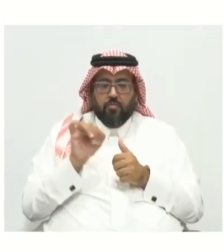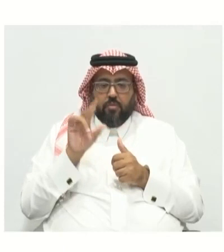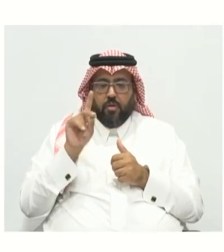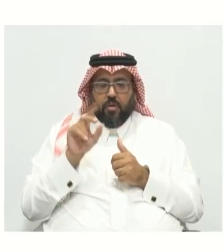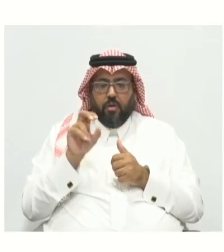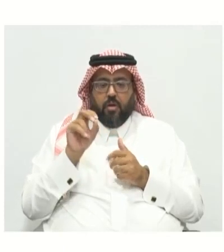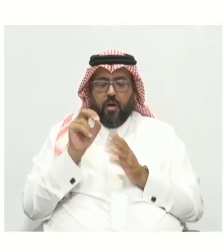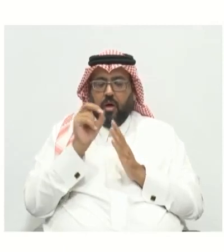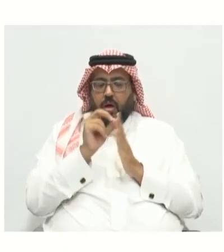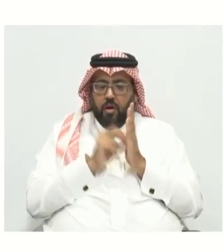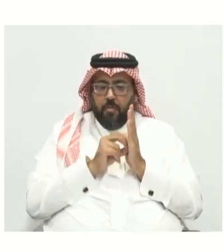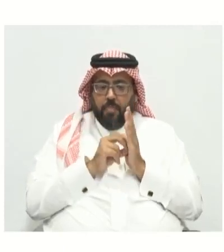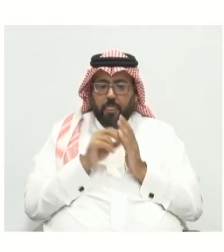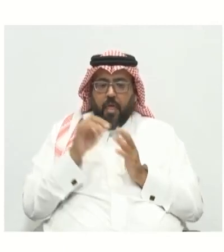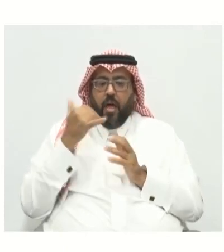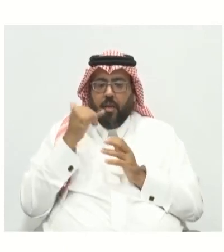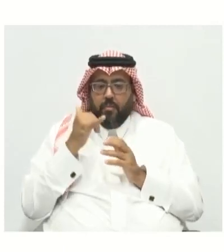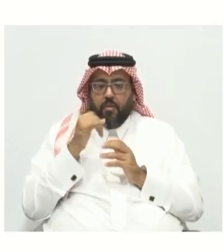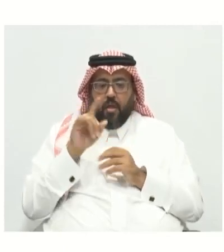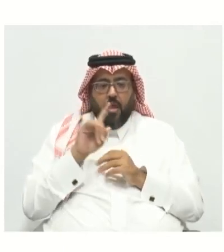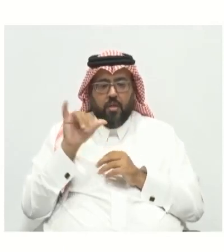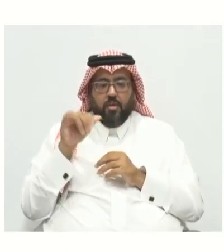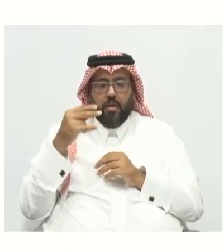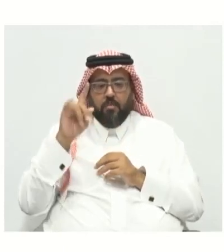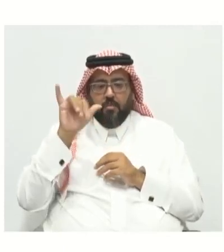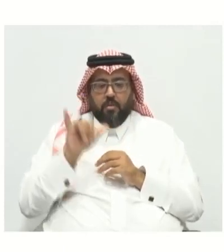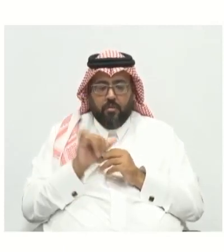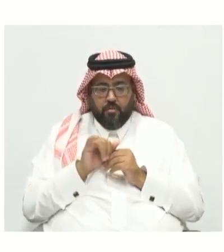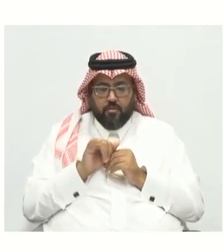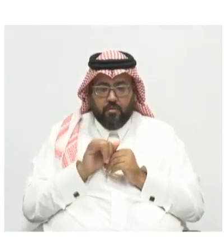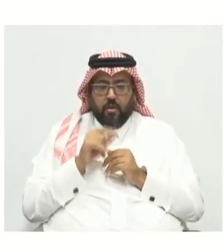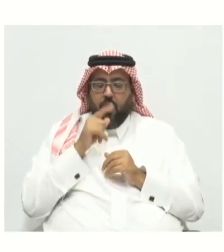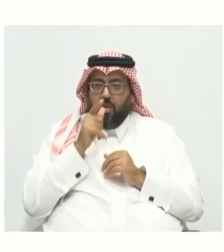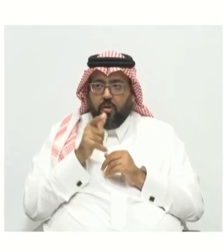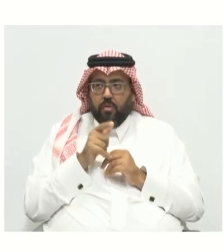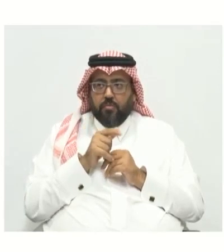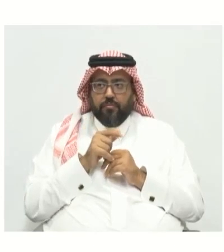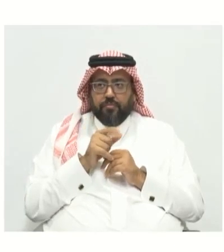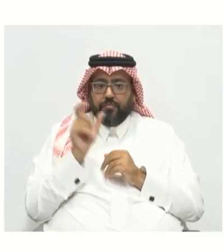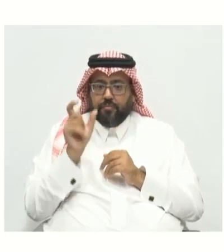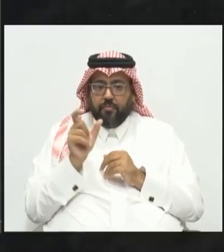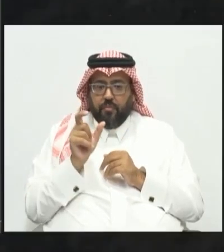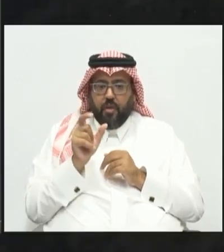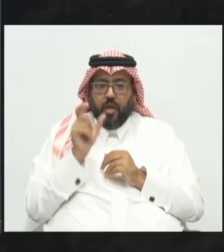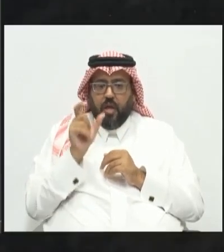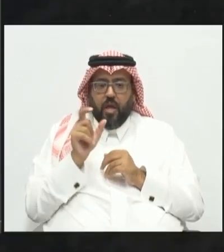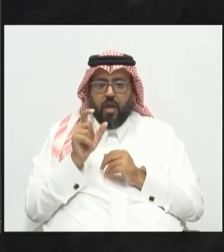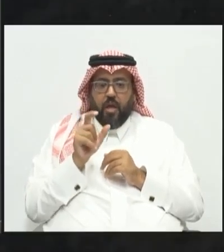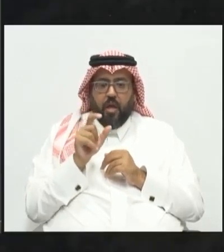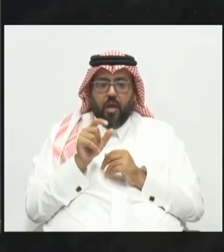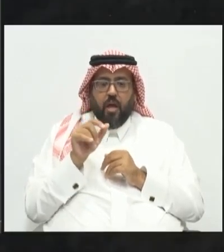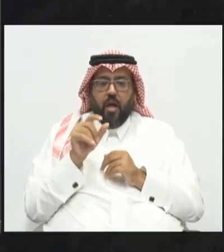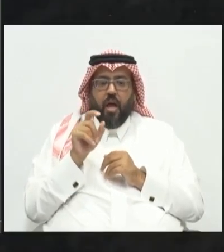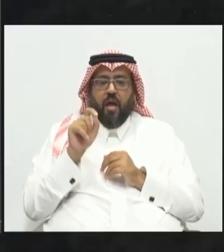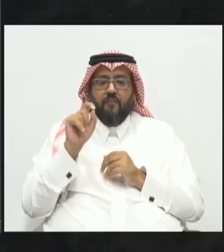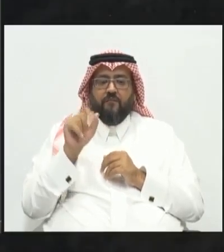القانون هل هو مصطلح عربي نقول ليس عربيا وذكر ان هذه الكلمه مصدرها فارسي